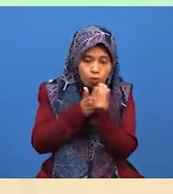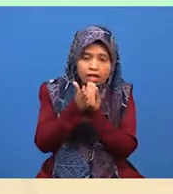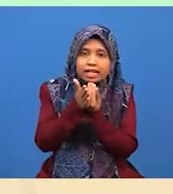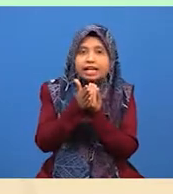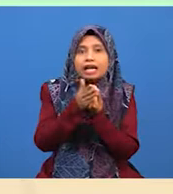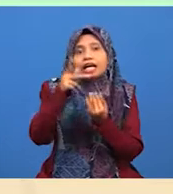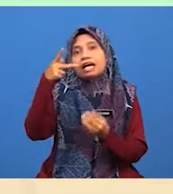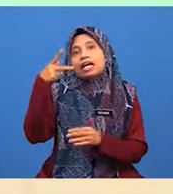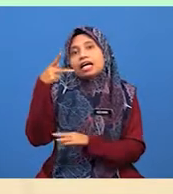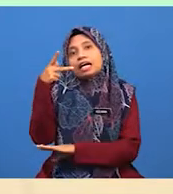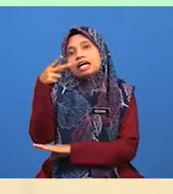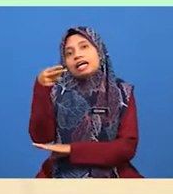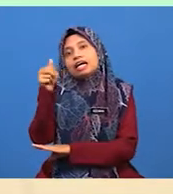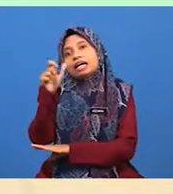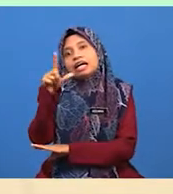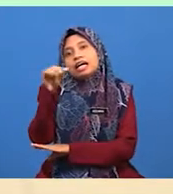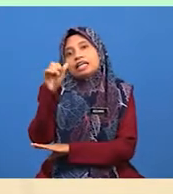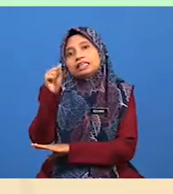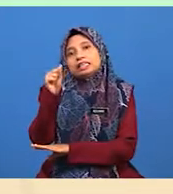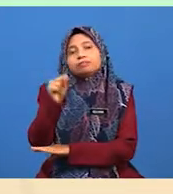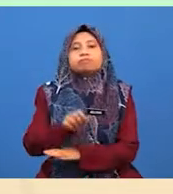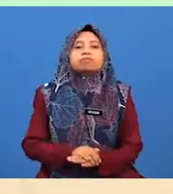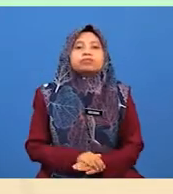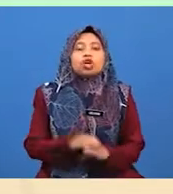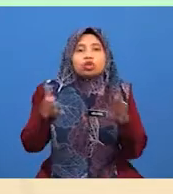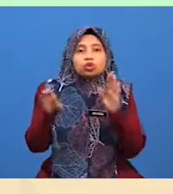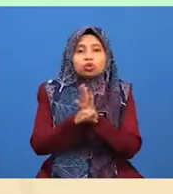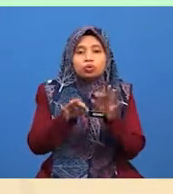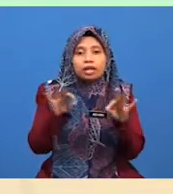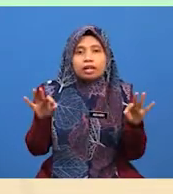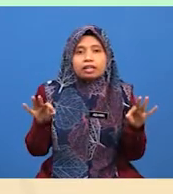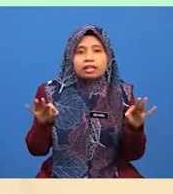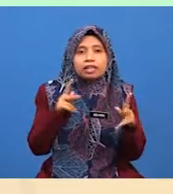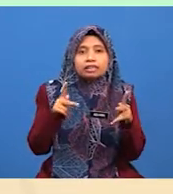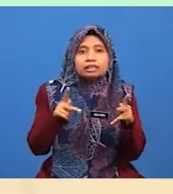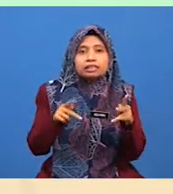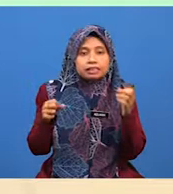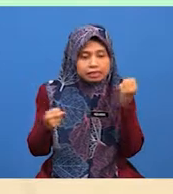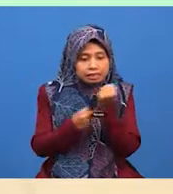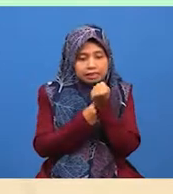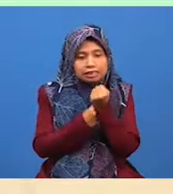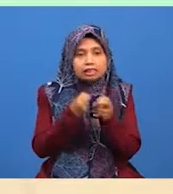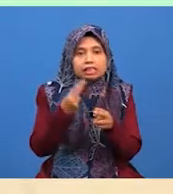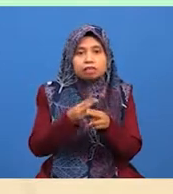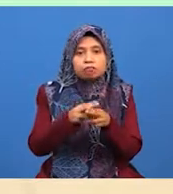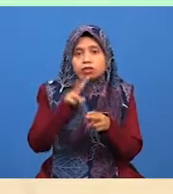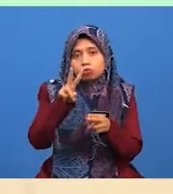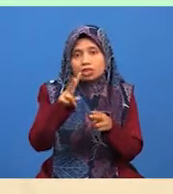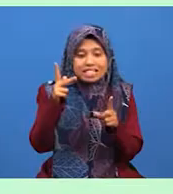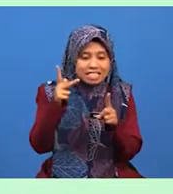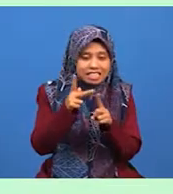Baiklah, mari kita lihat pula contoh ayat bagi kata sendinama yang kedua iaitu